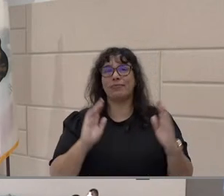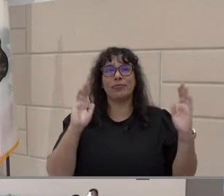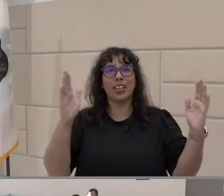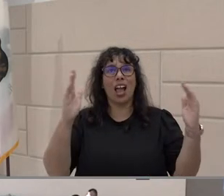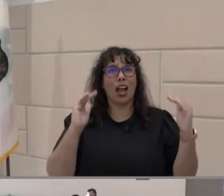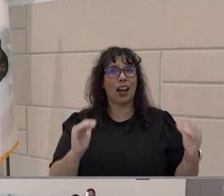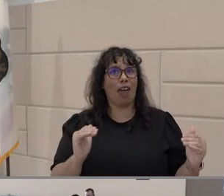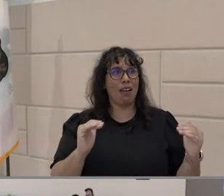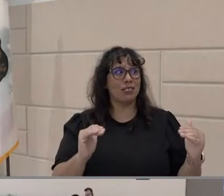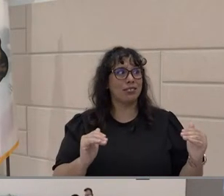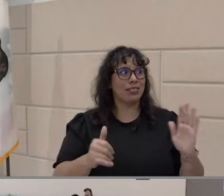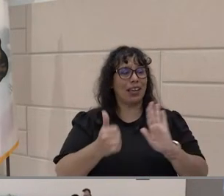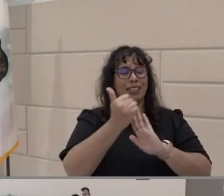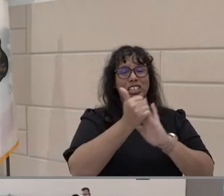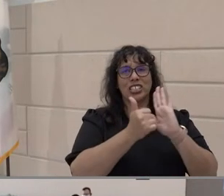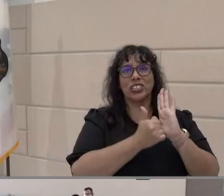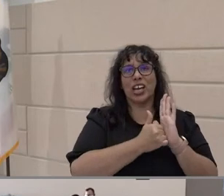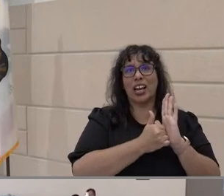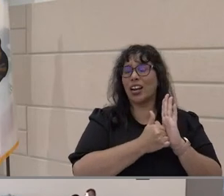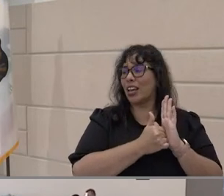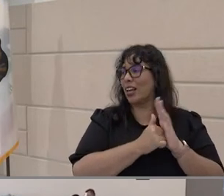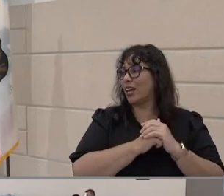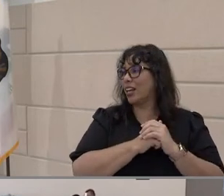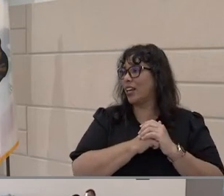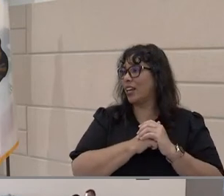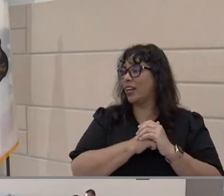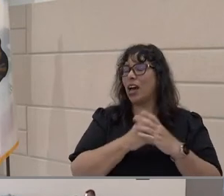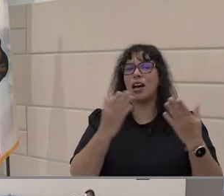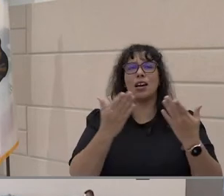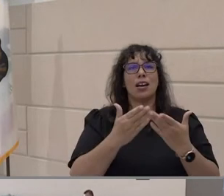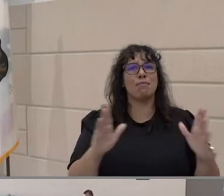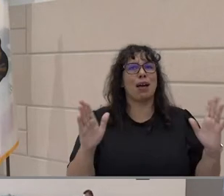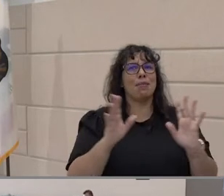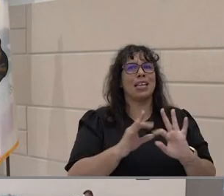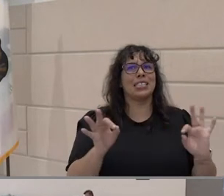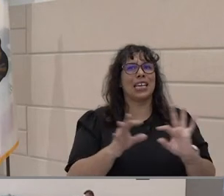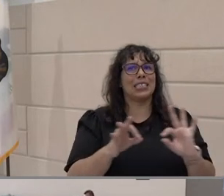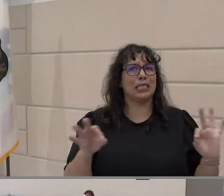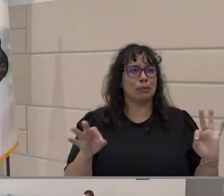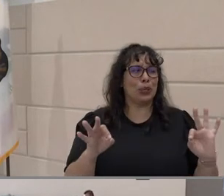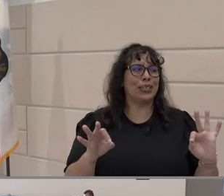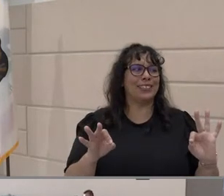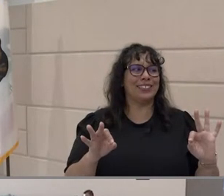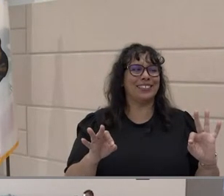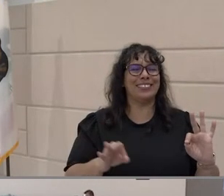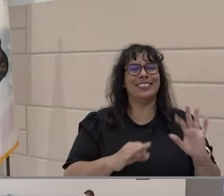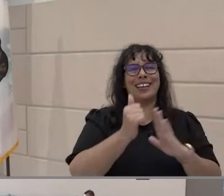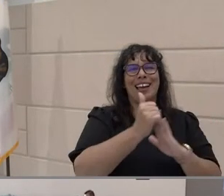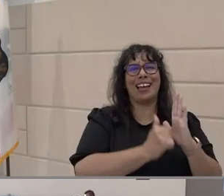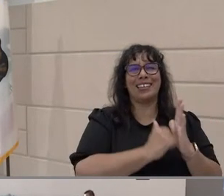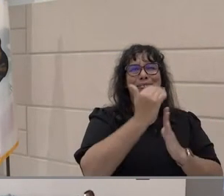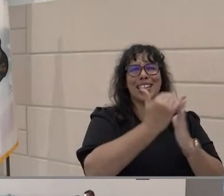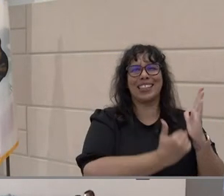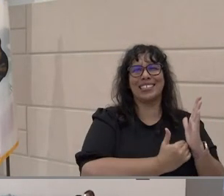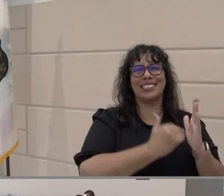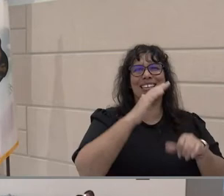បន្តទៅទៀតយើងមានគេហៅថាការដាក់ពាក្យផ្ដាំផ្